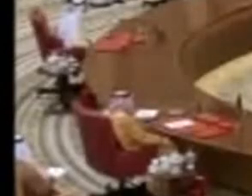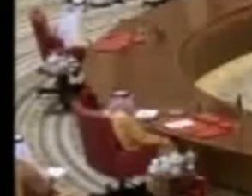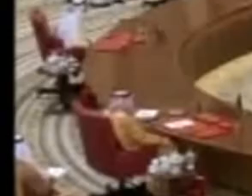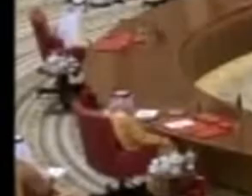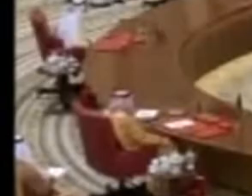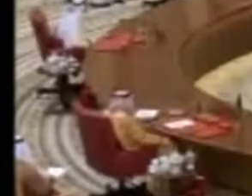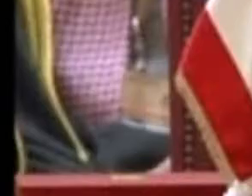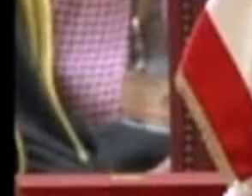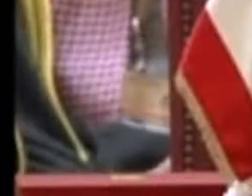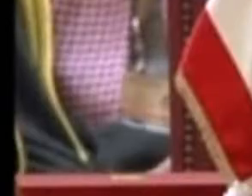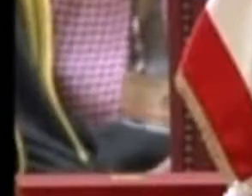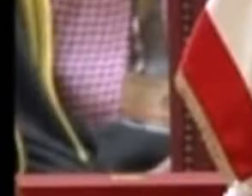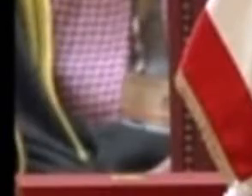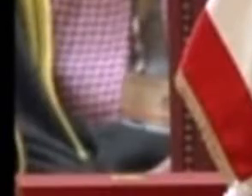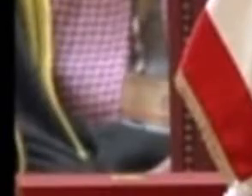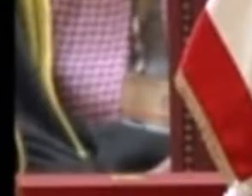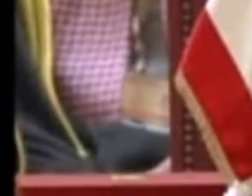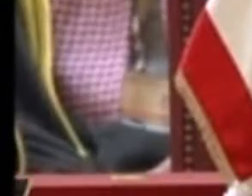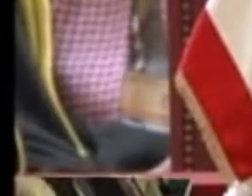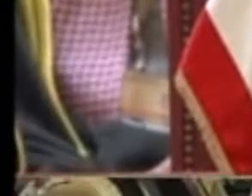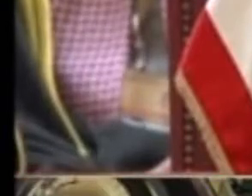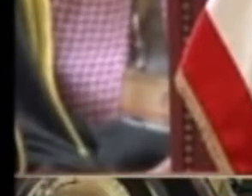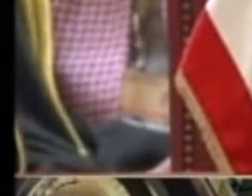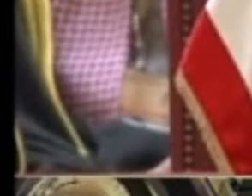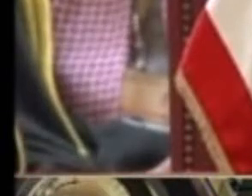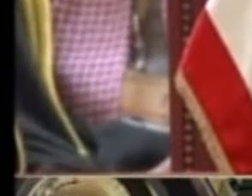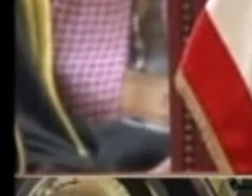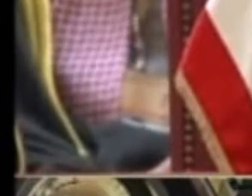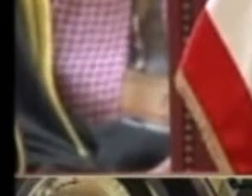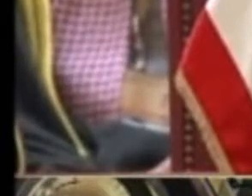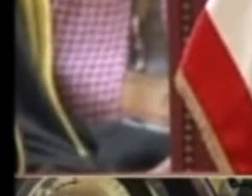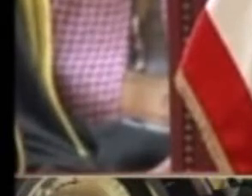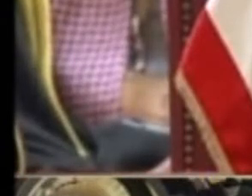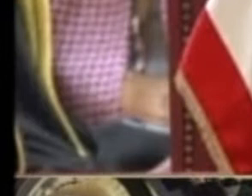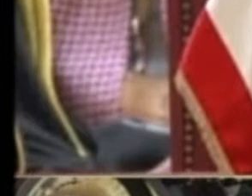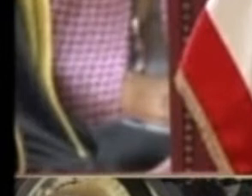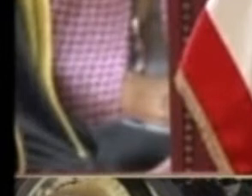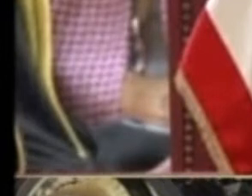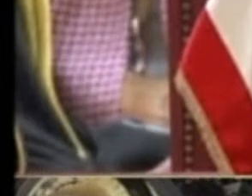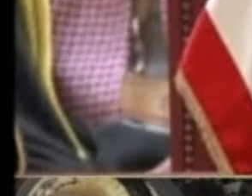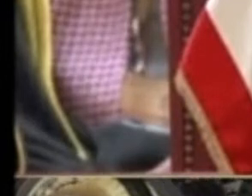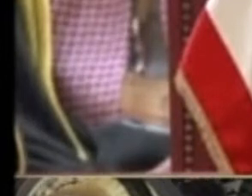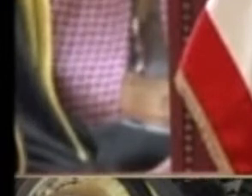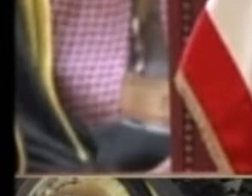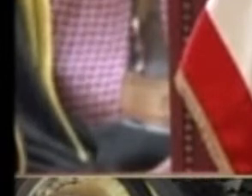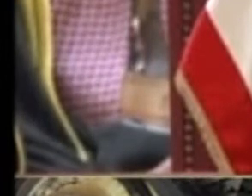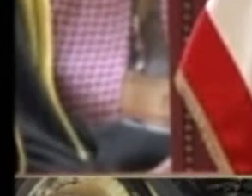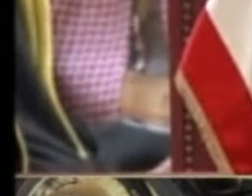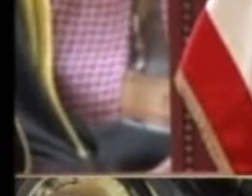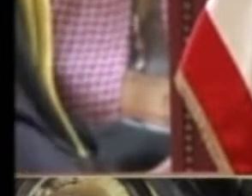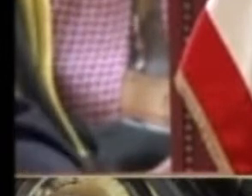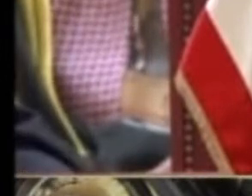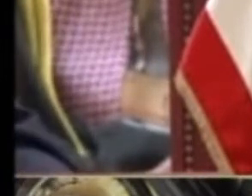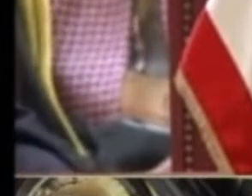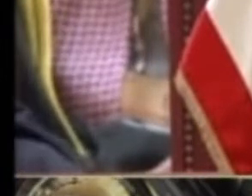دائما وأبدا يحرص حضرة صاحب السمو أمير البلاد الشيخ صباح الأحمد الجابر الصباح حفظه الله